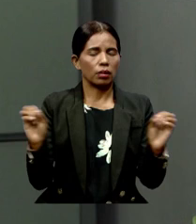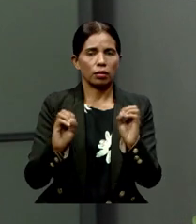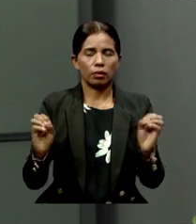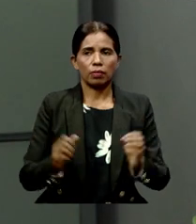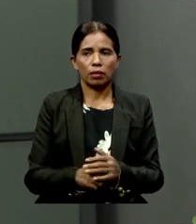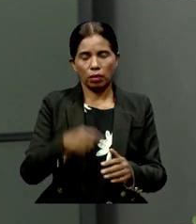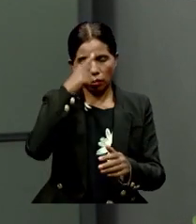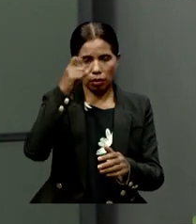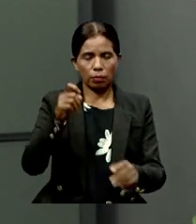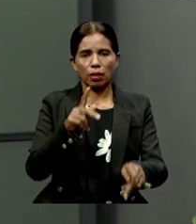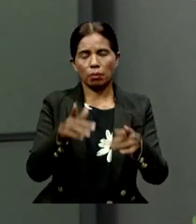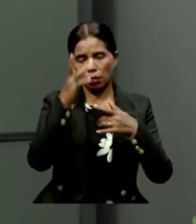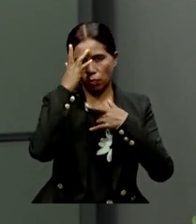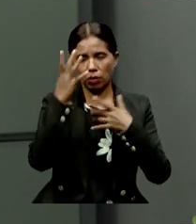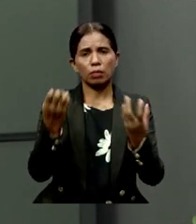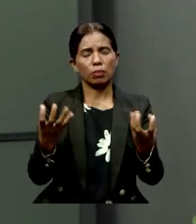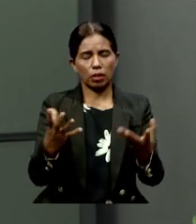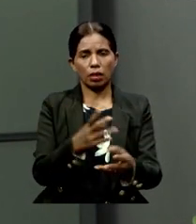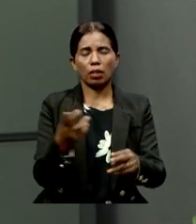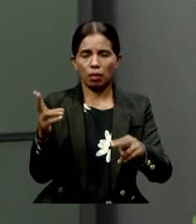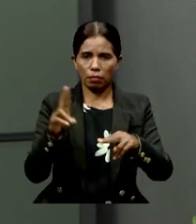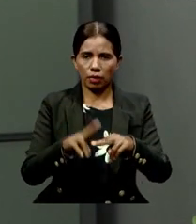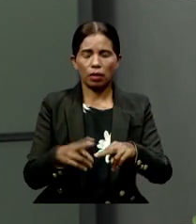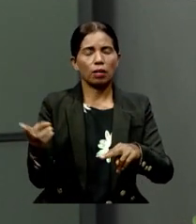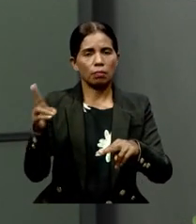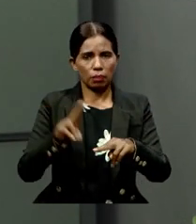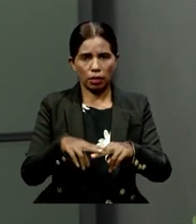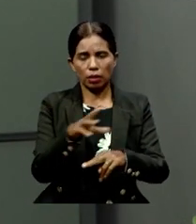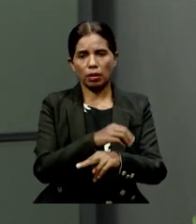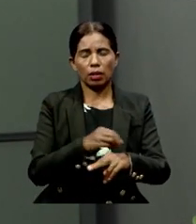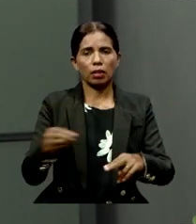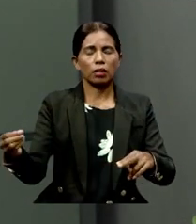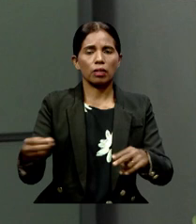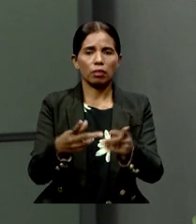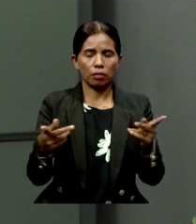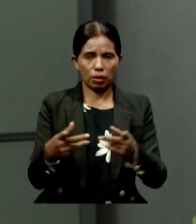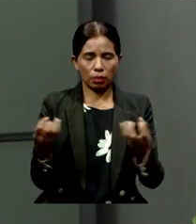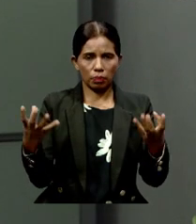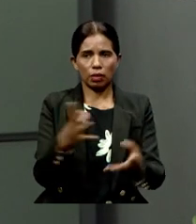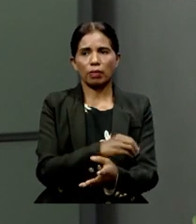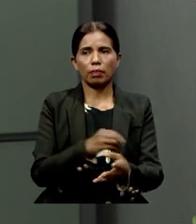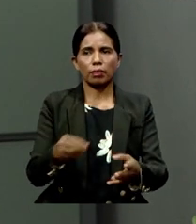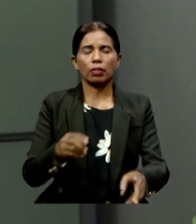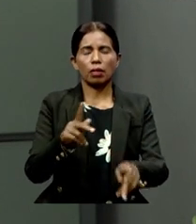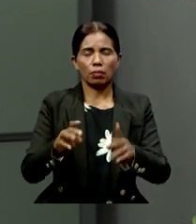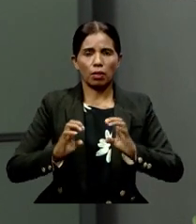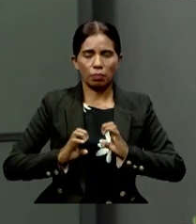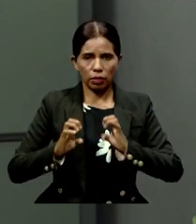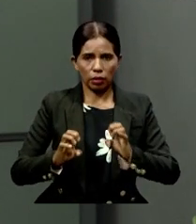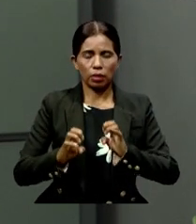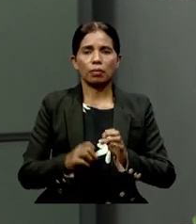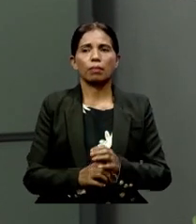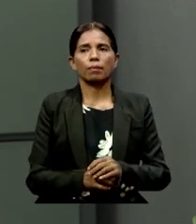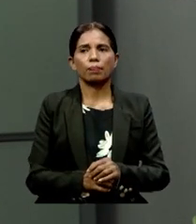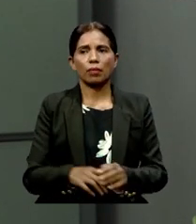Tan ba pasien barak duni, komesa mentatan kada iha salah sirane. Di rumah ke OPD na ba iha emergency mas quando